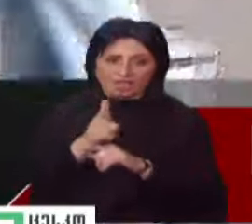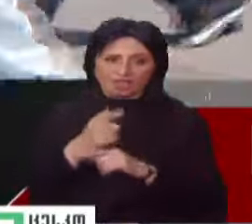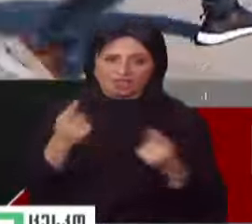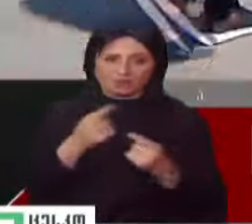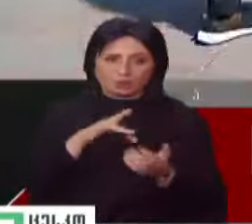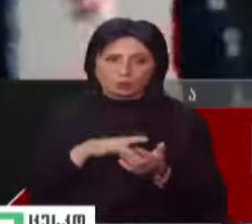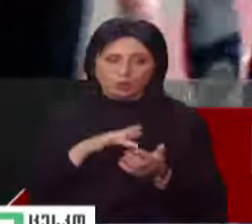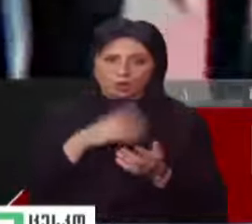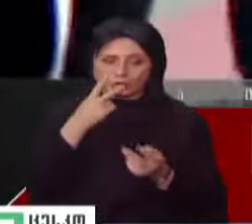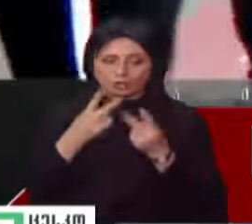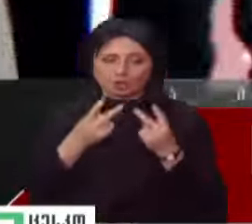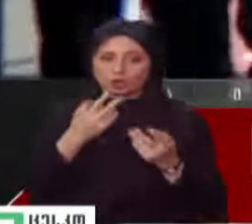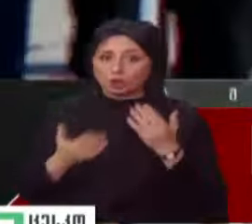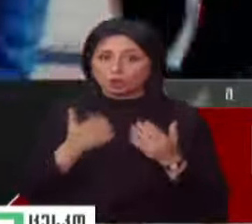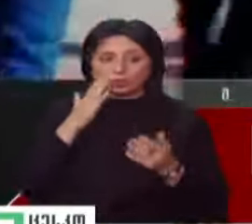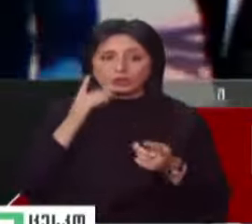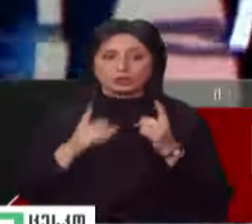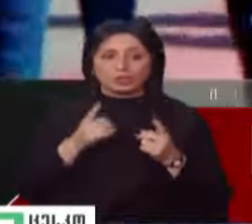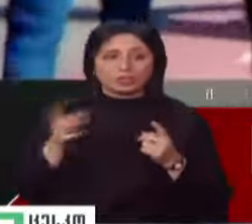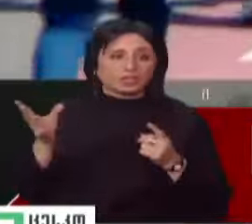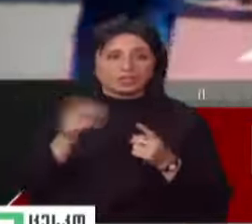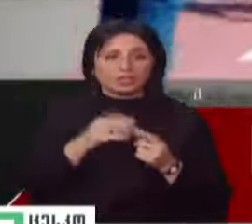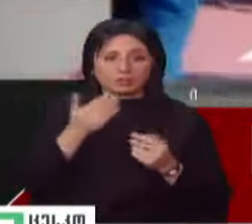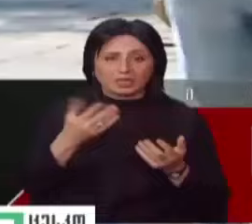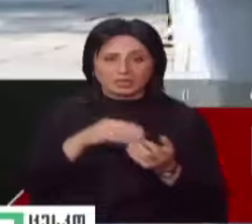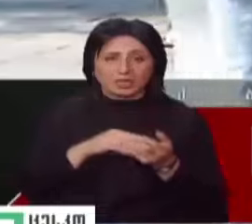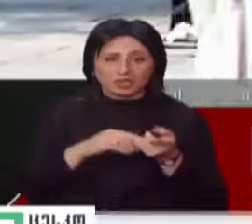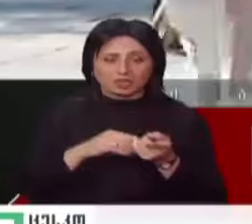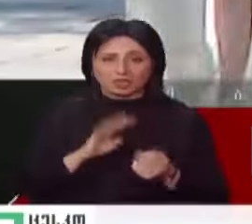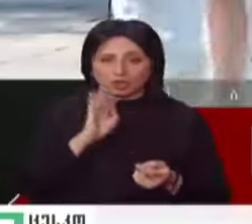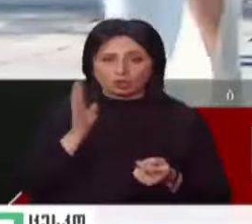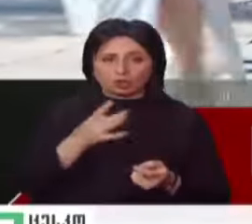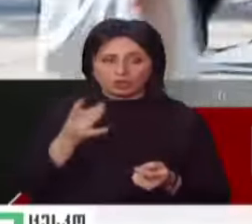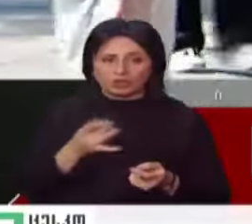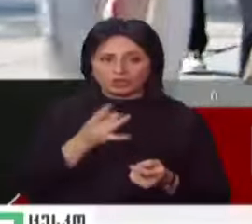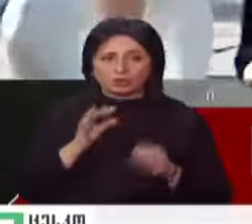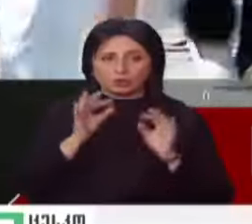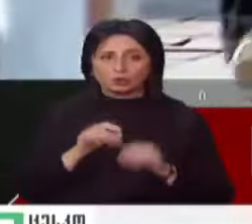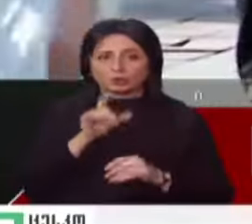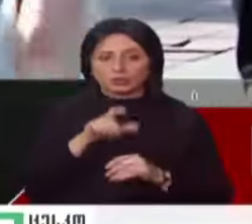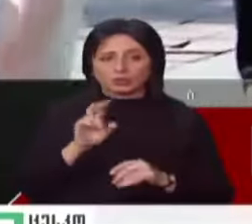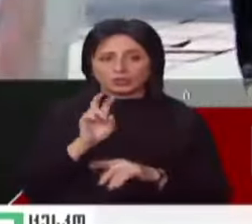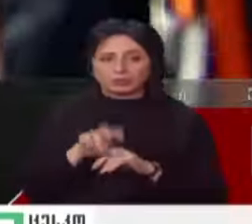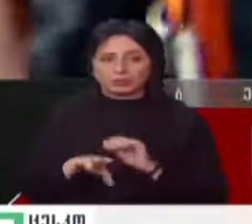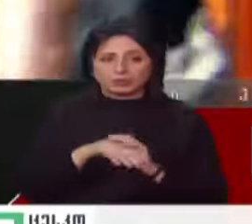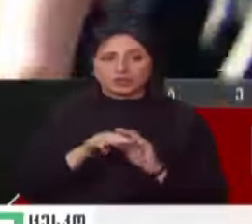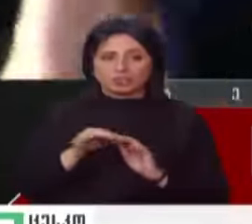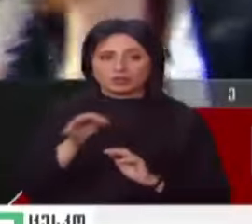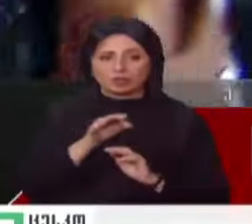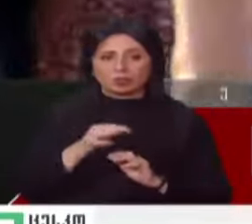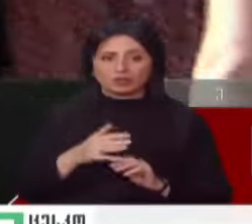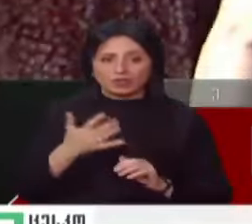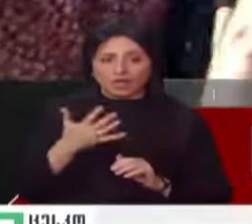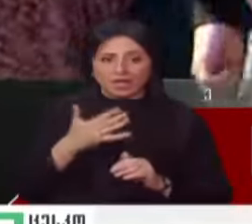чоулебриви мокалакеби чанен. Тумца синамдуйлеши хвелапери матхелшия. Отхцелицачи эртхелсторед, исини мидиан сарчевну убнебзе да